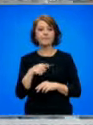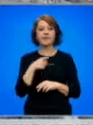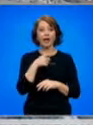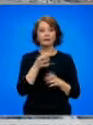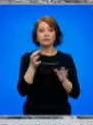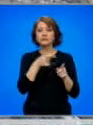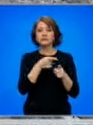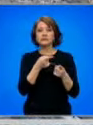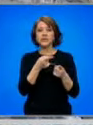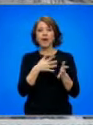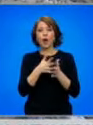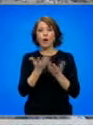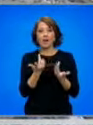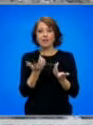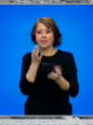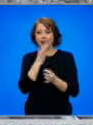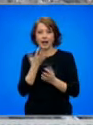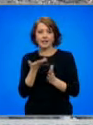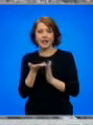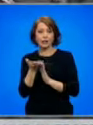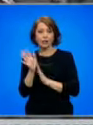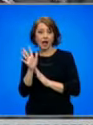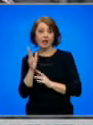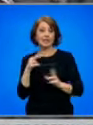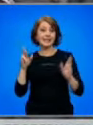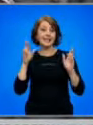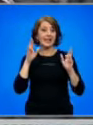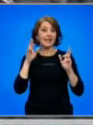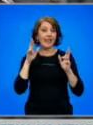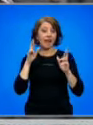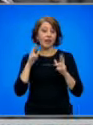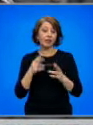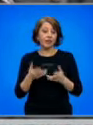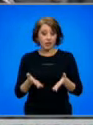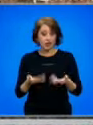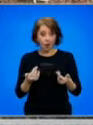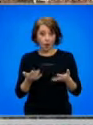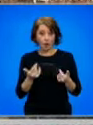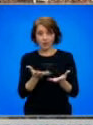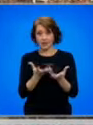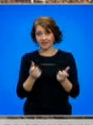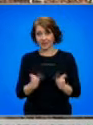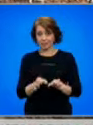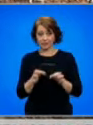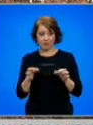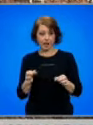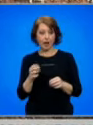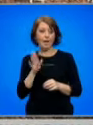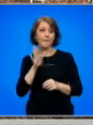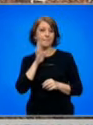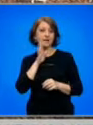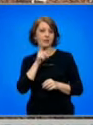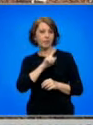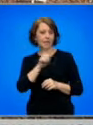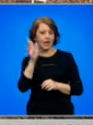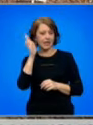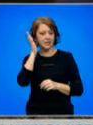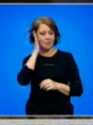няма къде да отидат. Затова се надяват час по-скоро да се предприемат някакви мерки. Баща ми не е спал с нощ цяла вечер да